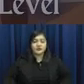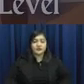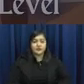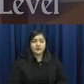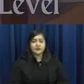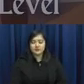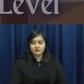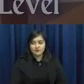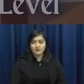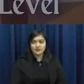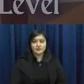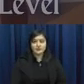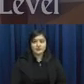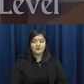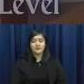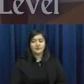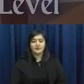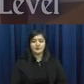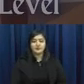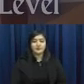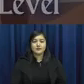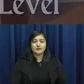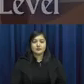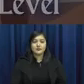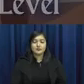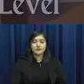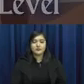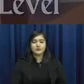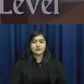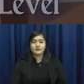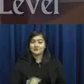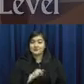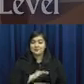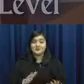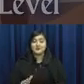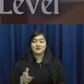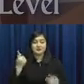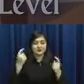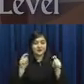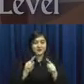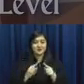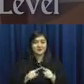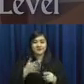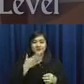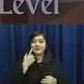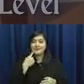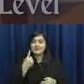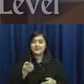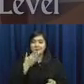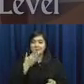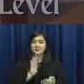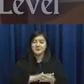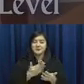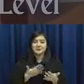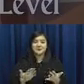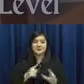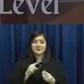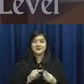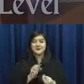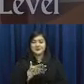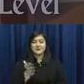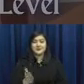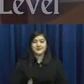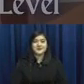I'm not trying to criticize you mothers. Ha? Pero alam ko problema nyo rin ito sa bahay. That's right. Na hindi